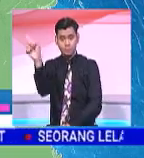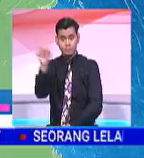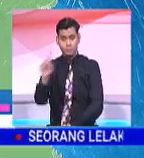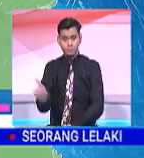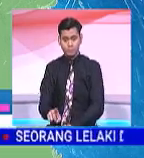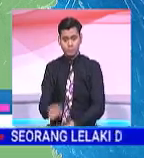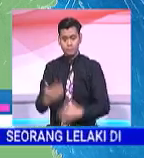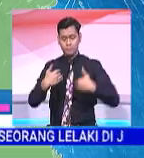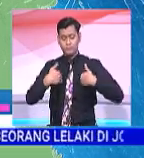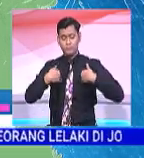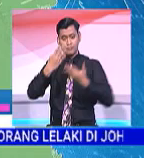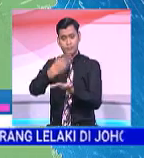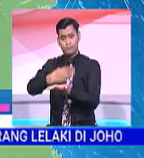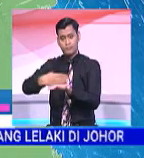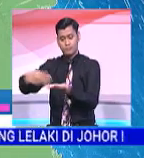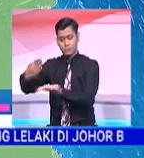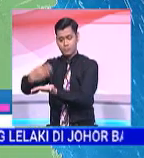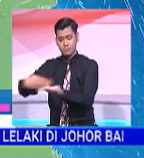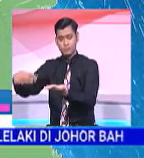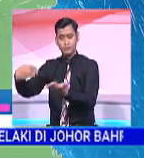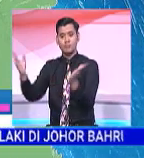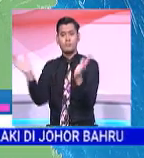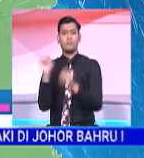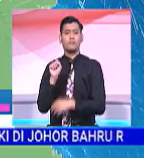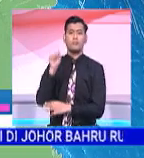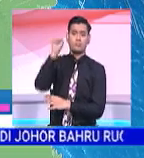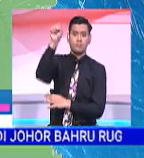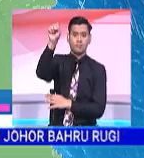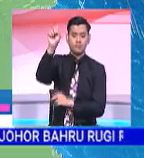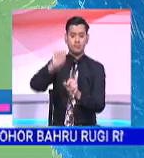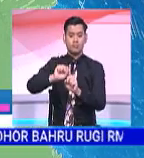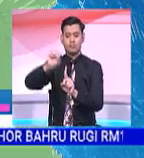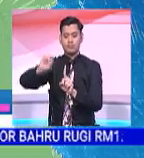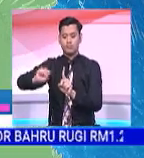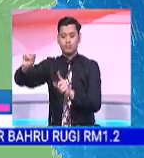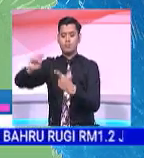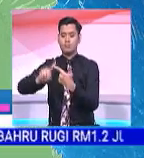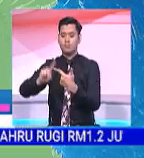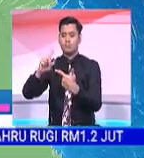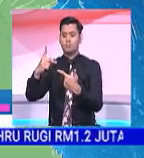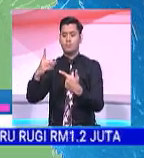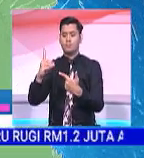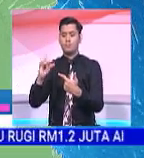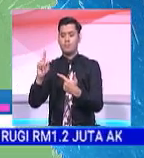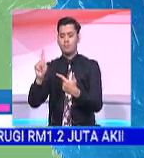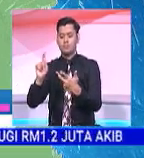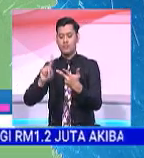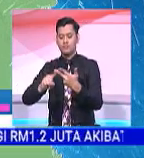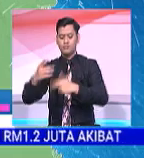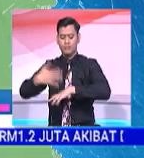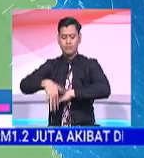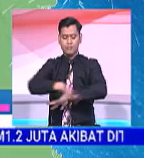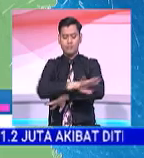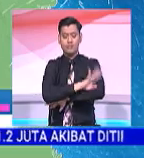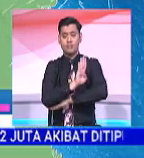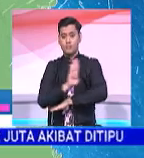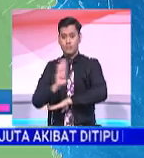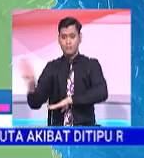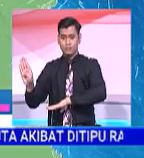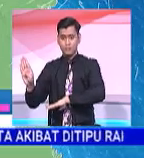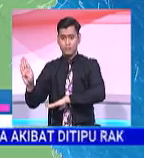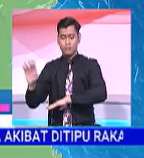juta orang masih rendah. Ini kerana terdapat 26.7 juta rakyat negara ini yang layak untuk menerima